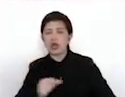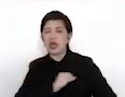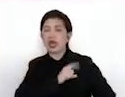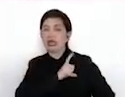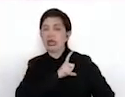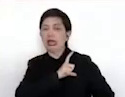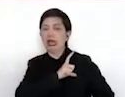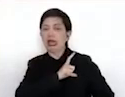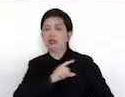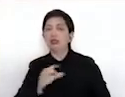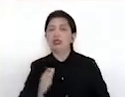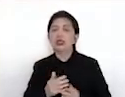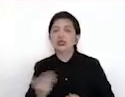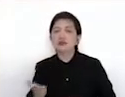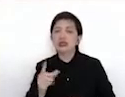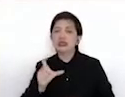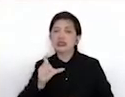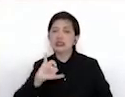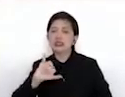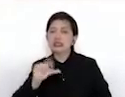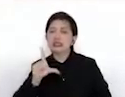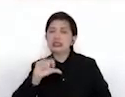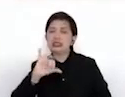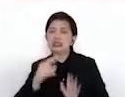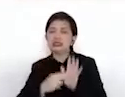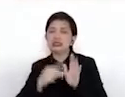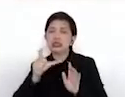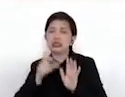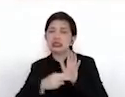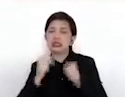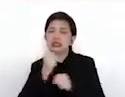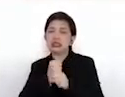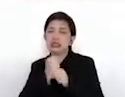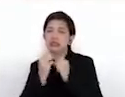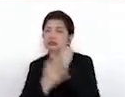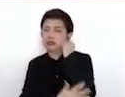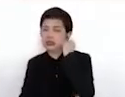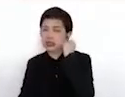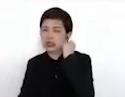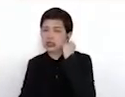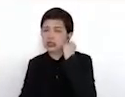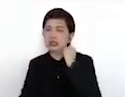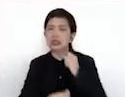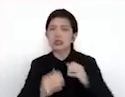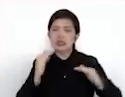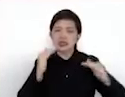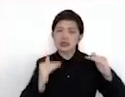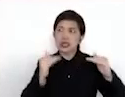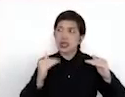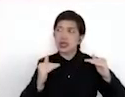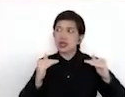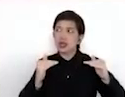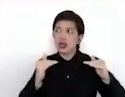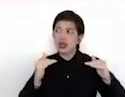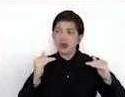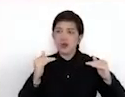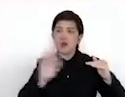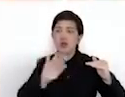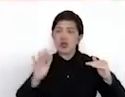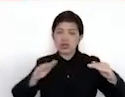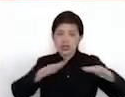ekonominya rendah kesetaraan bukan artinya sama rata nah ini bagaimana Kang Emil bisa menjelaskan